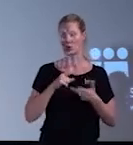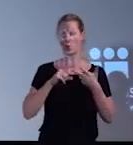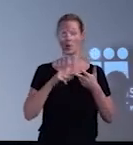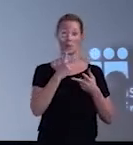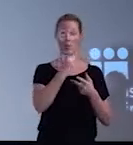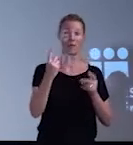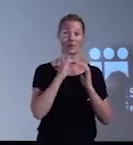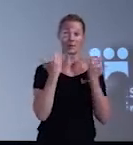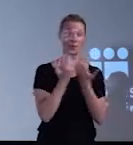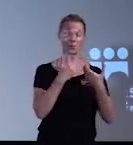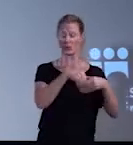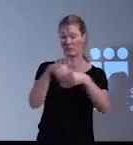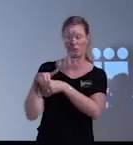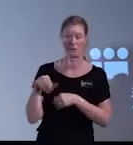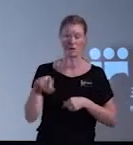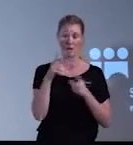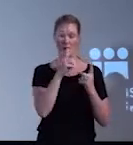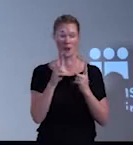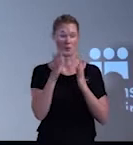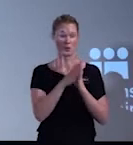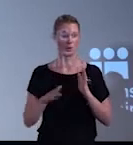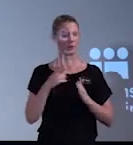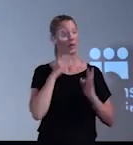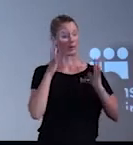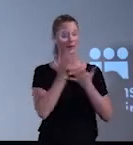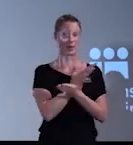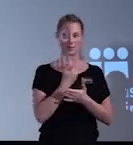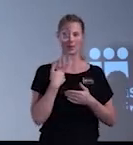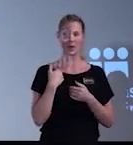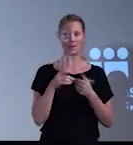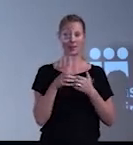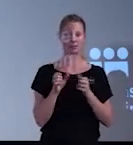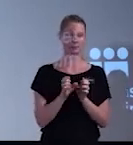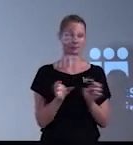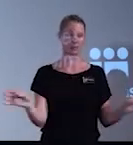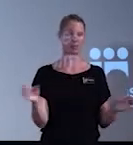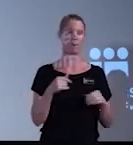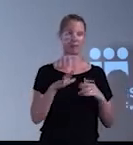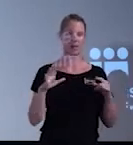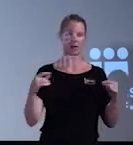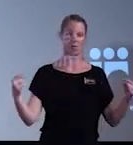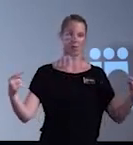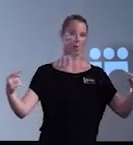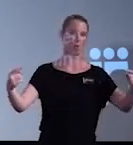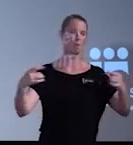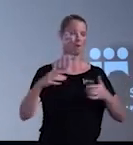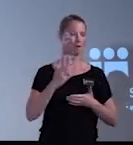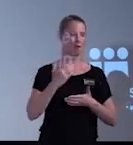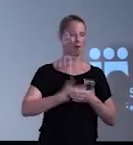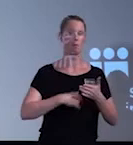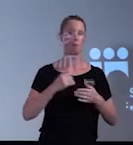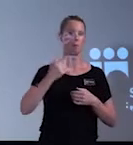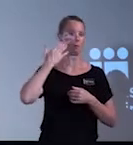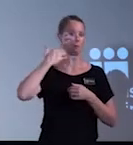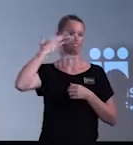varenda seminarium jag springer mellan här i Almedalen. Men vi lever i ett land som är mer segregerat och mer polariserat än på väldigt, väldigt